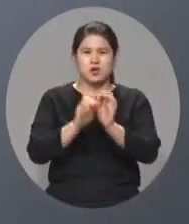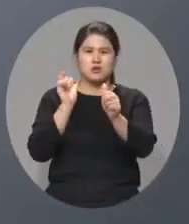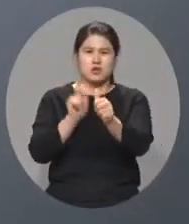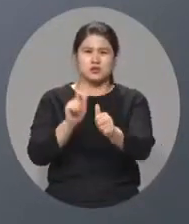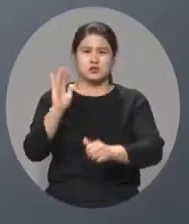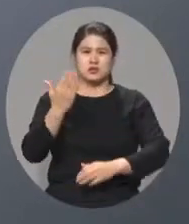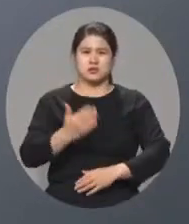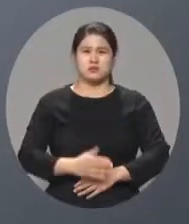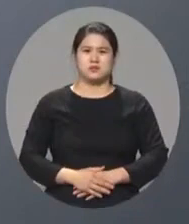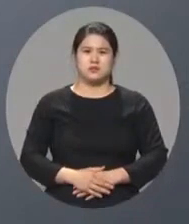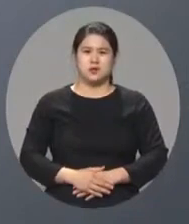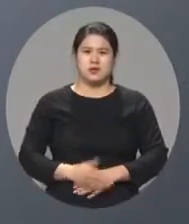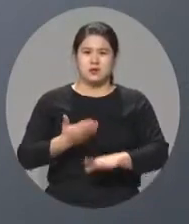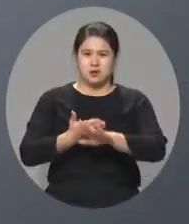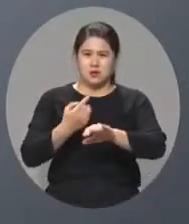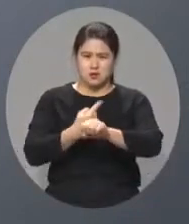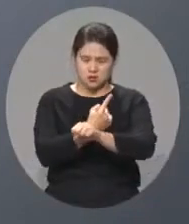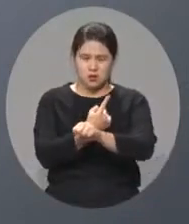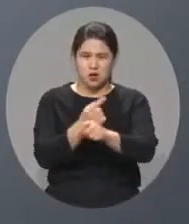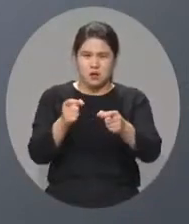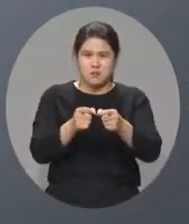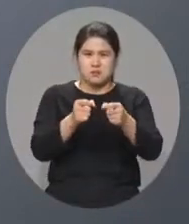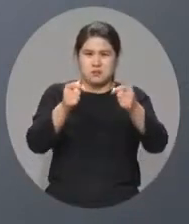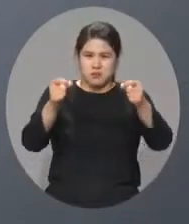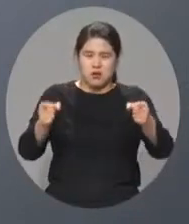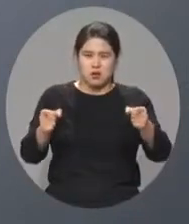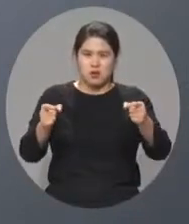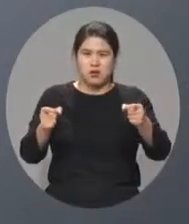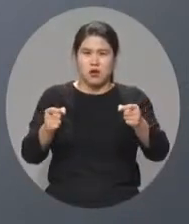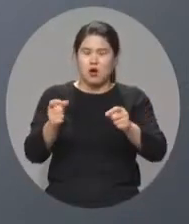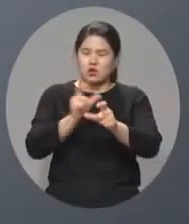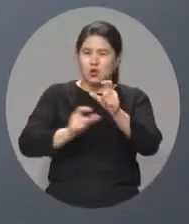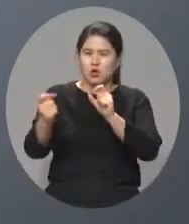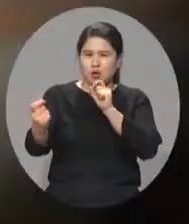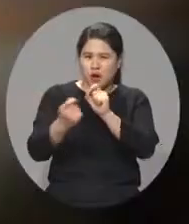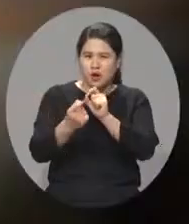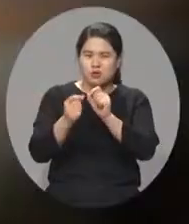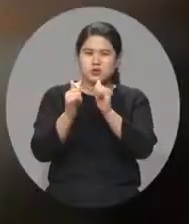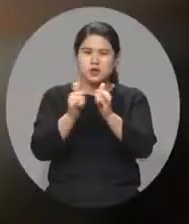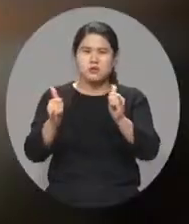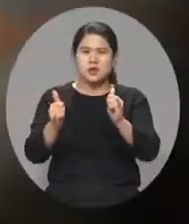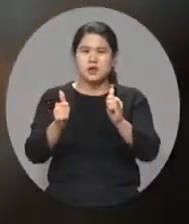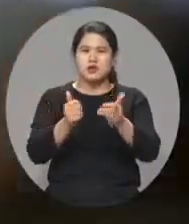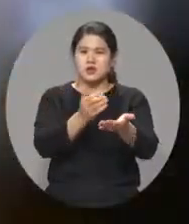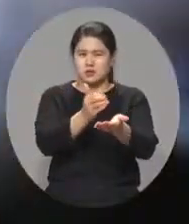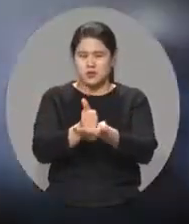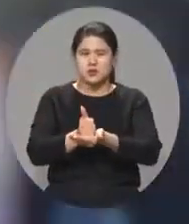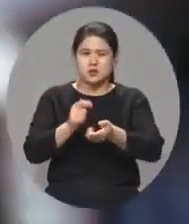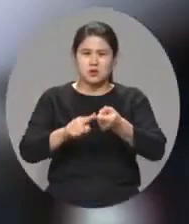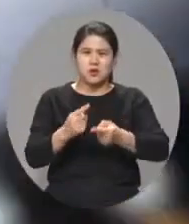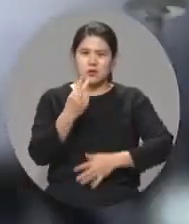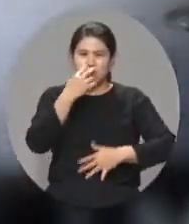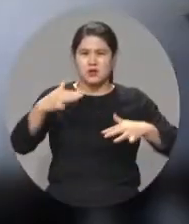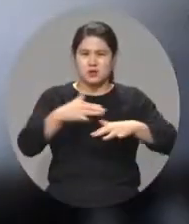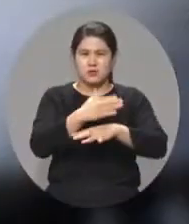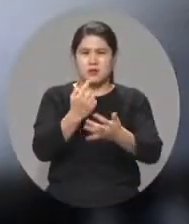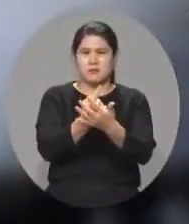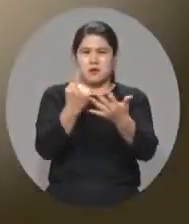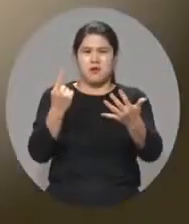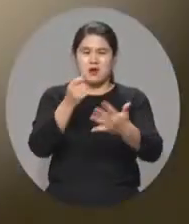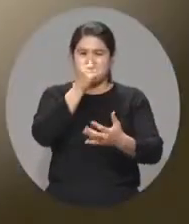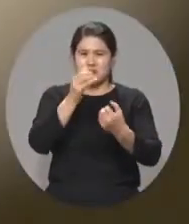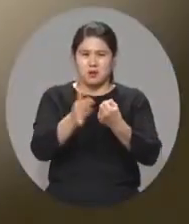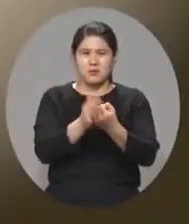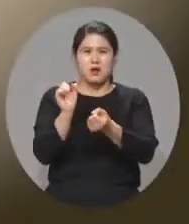됐습니다 반면 확장자 와 거리상으로는 오히려 더 가까웠던 다른 손님들은 공기 흐름에서 벗어나 있어